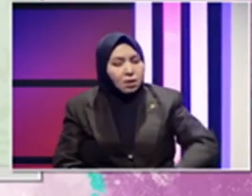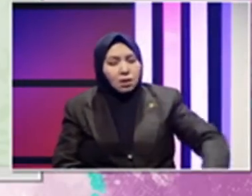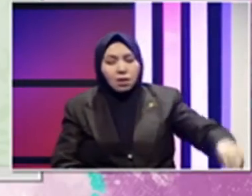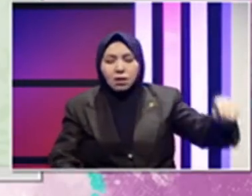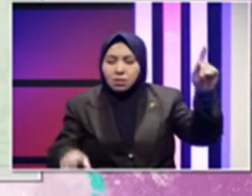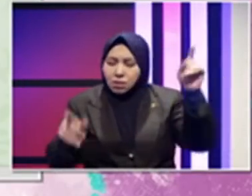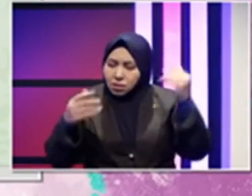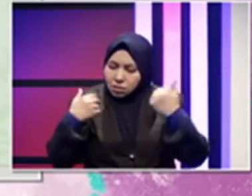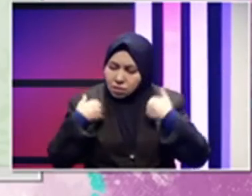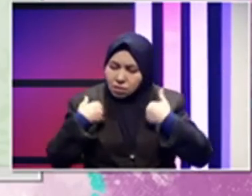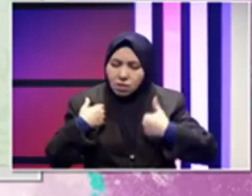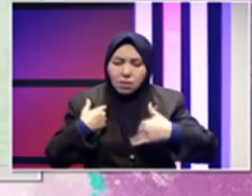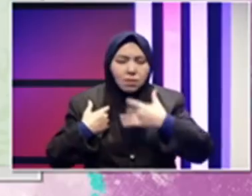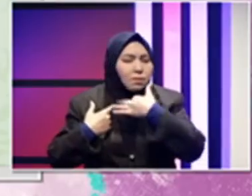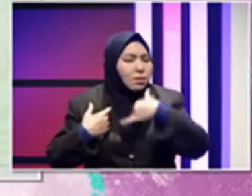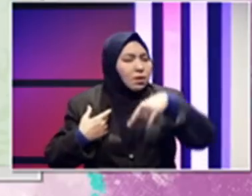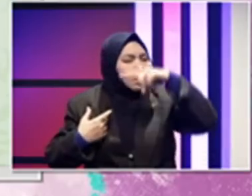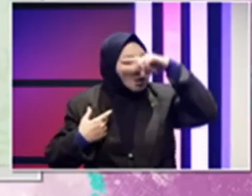وغرابيب